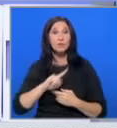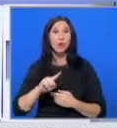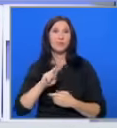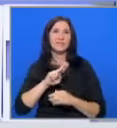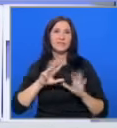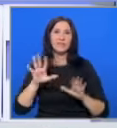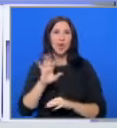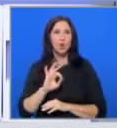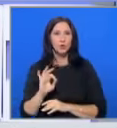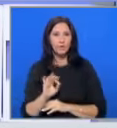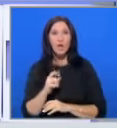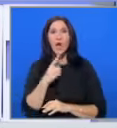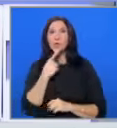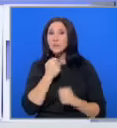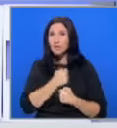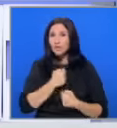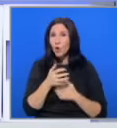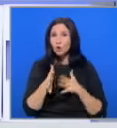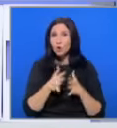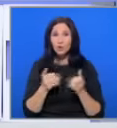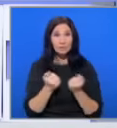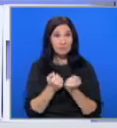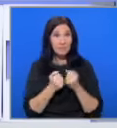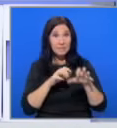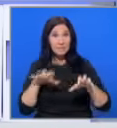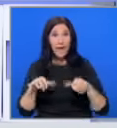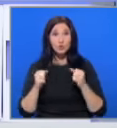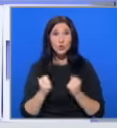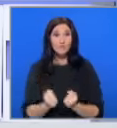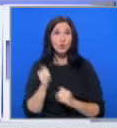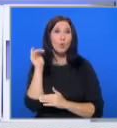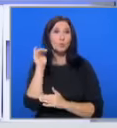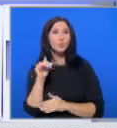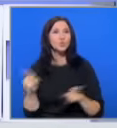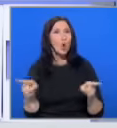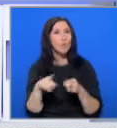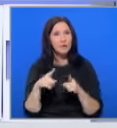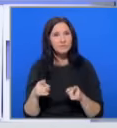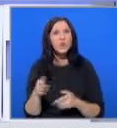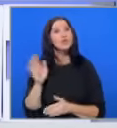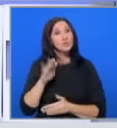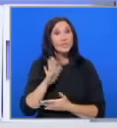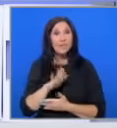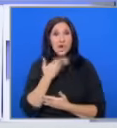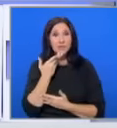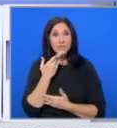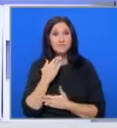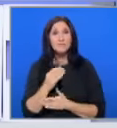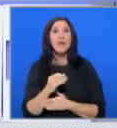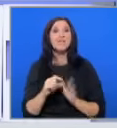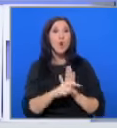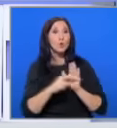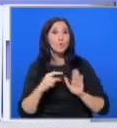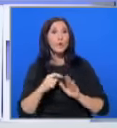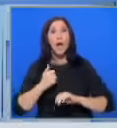29 октомври. За тревогите на хората по места и очакванията им от бъдещите управници ще ви разказваме в рубриката